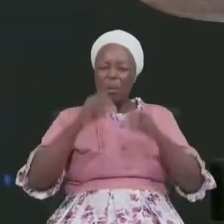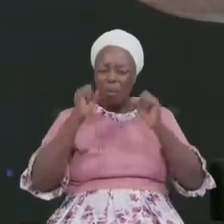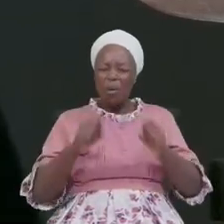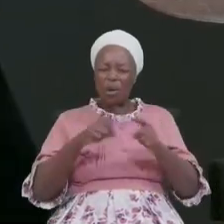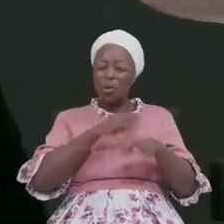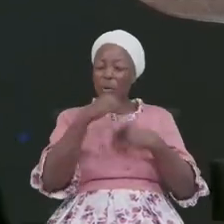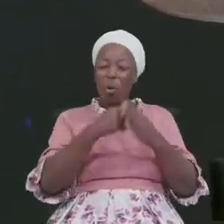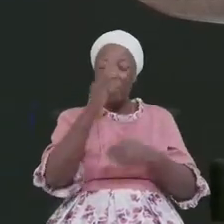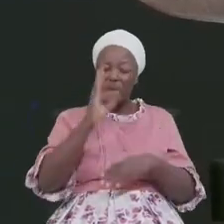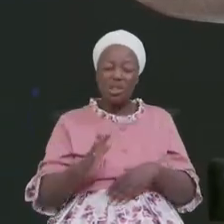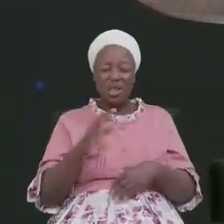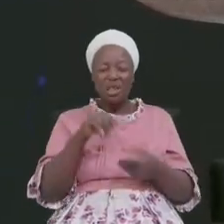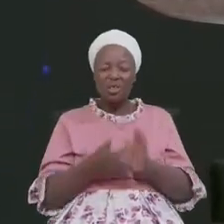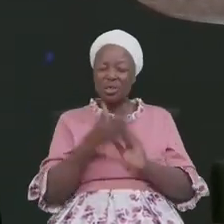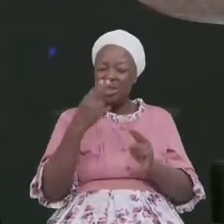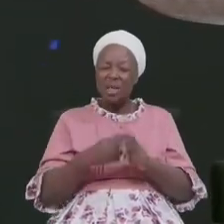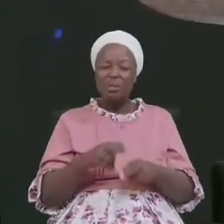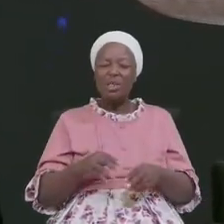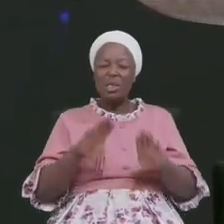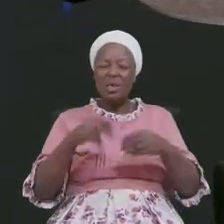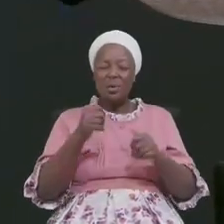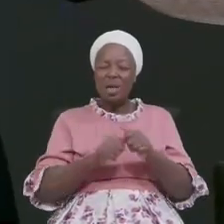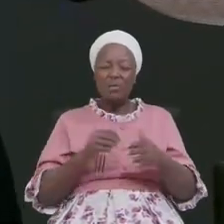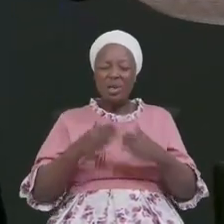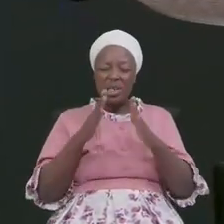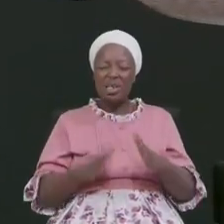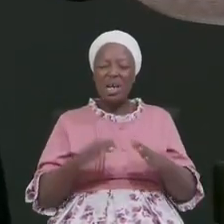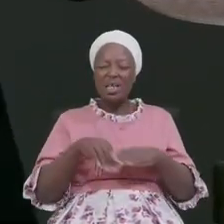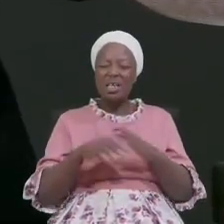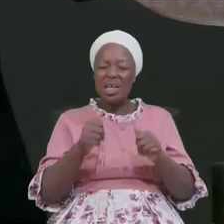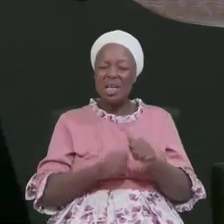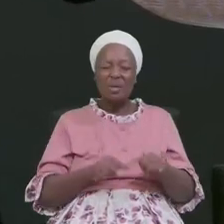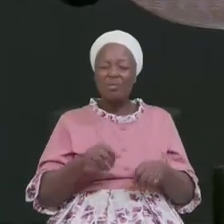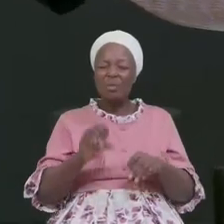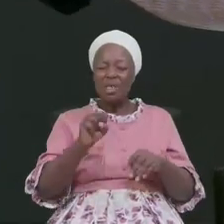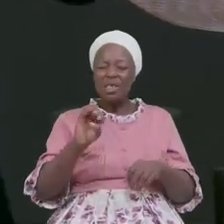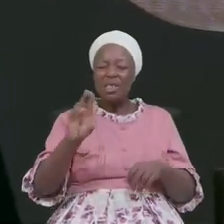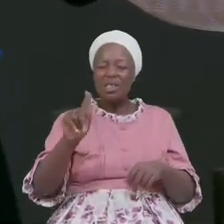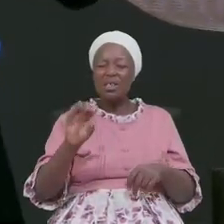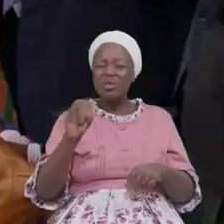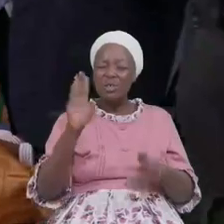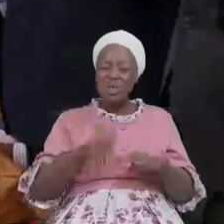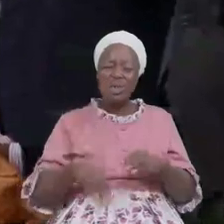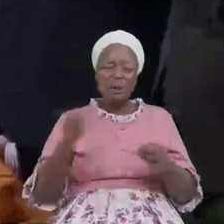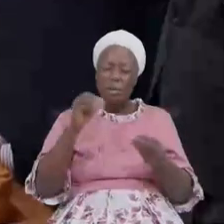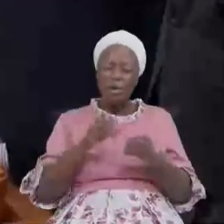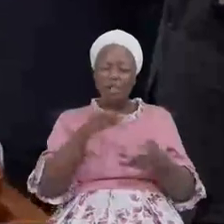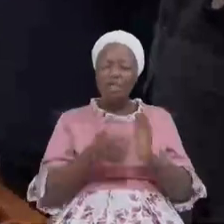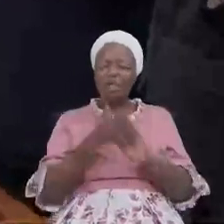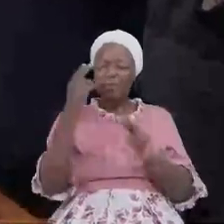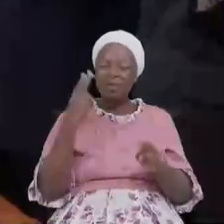puissance à chaque leader dans chaque session au nom de Jésus.